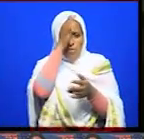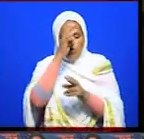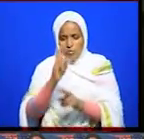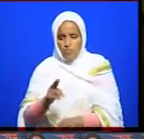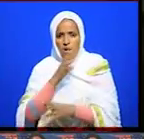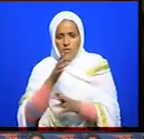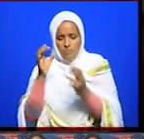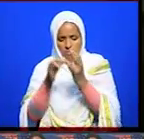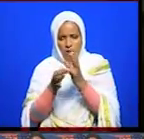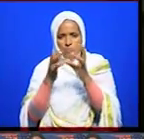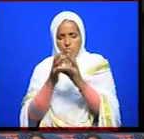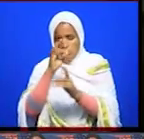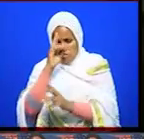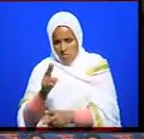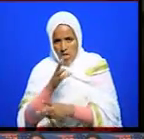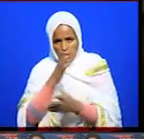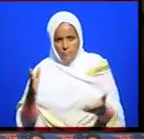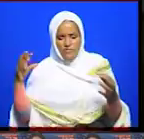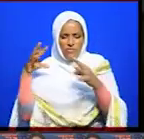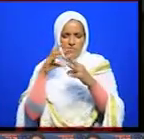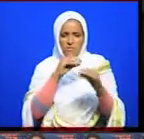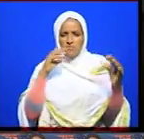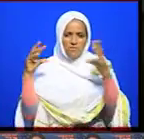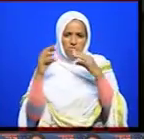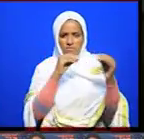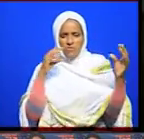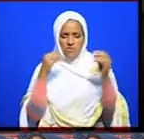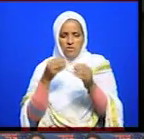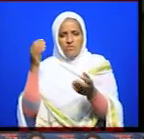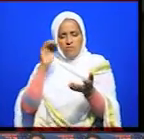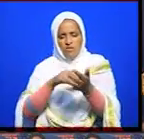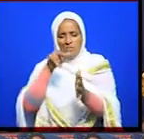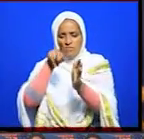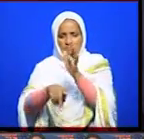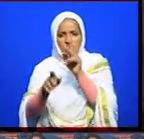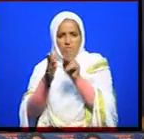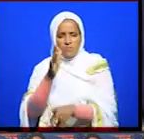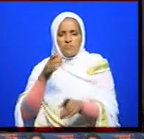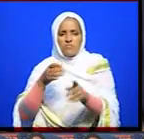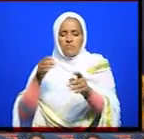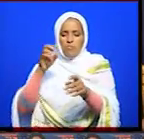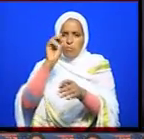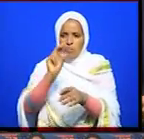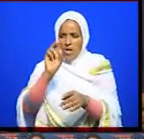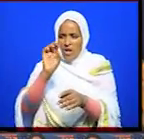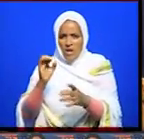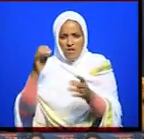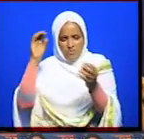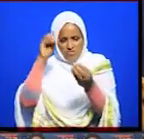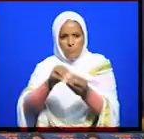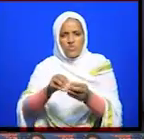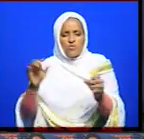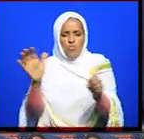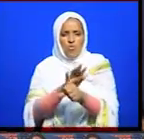ልጅ አባቱን የማያከብርበት ባል ሚስቱን የማያከብርበት መጨቃጨቅ መነታረክ ብሎም መገዳደል መወጋጋት መበቃቀል